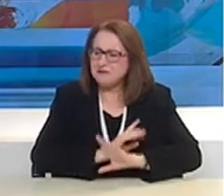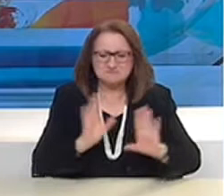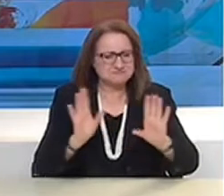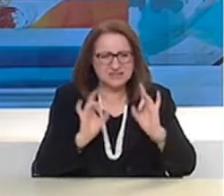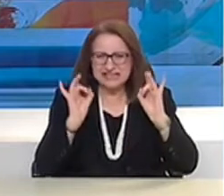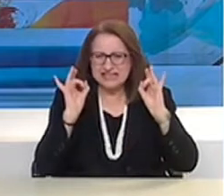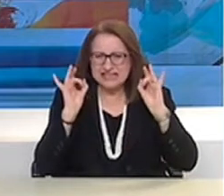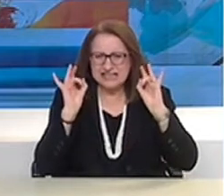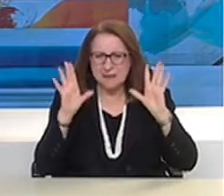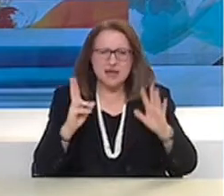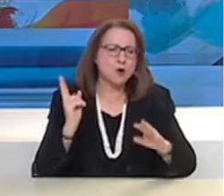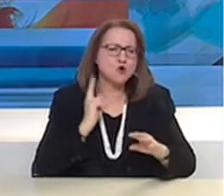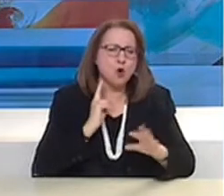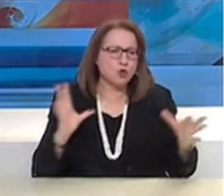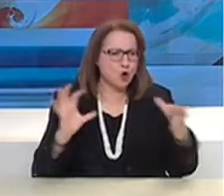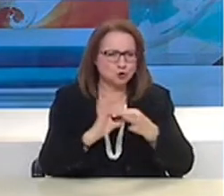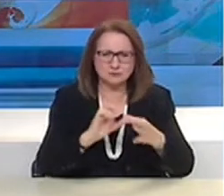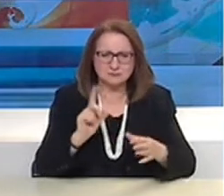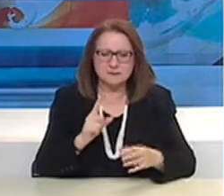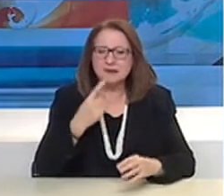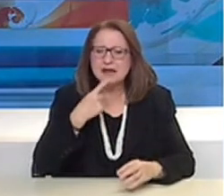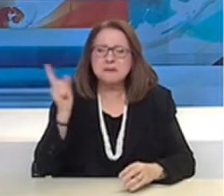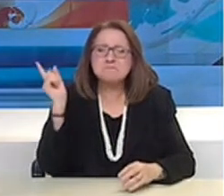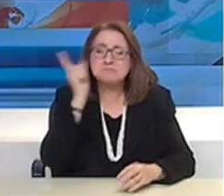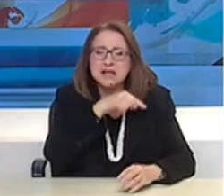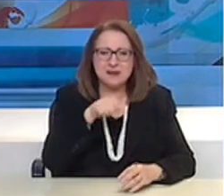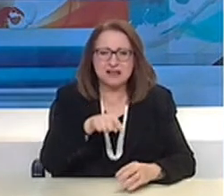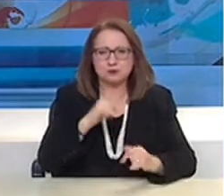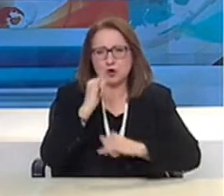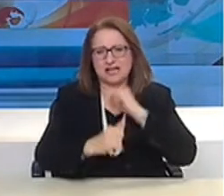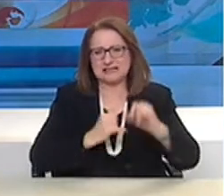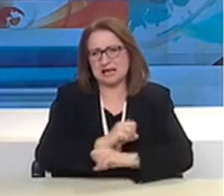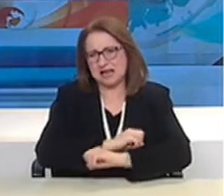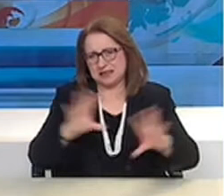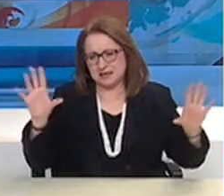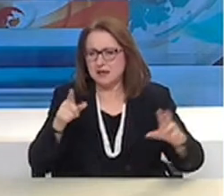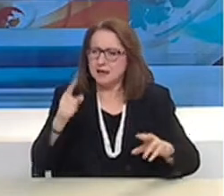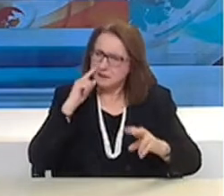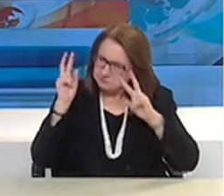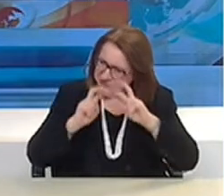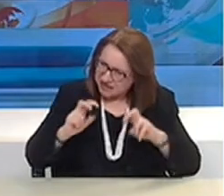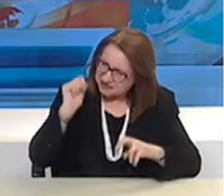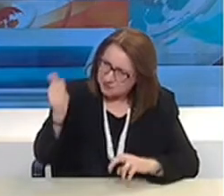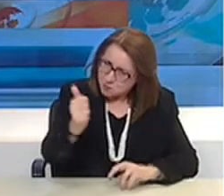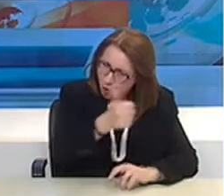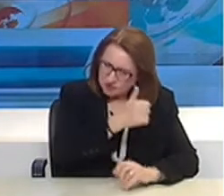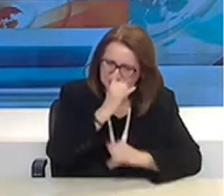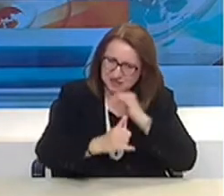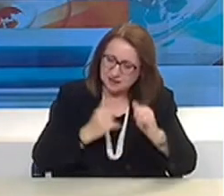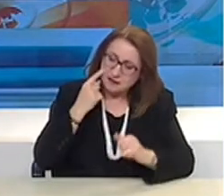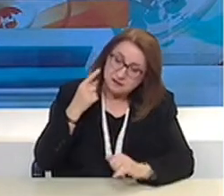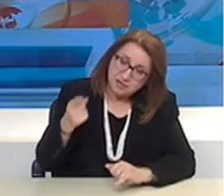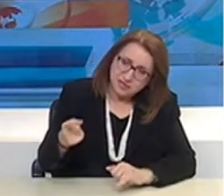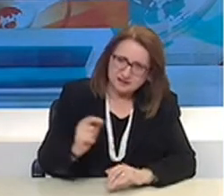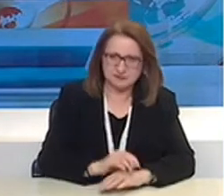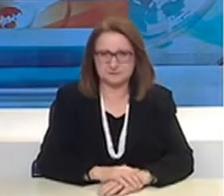αναφέρεται στον κωδικό του προϊόντος. Μία απλή αναζήτηση στο διαδίκτυο νομίζω ότι θα λύσει τις απορίες όλων. Θα ήθελα να